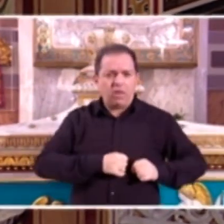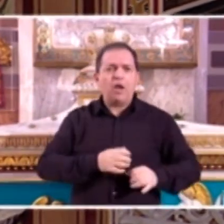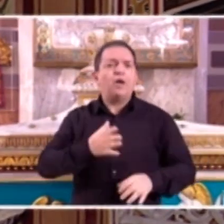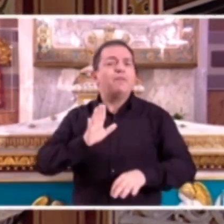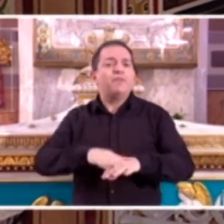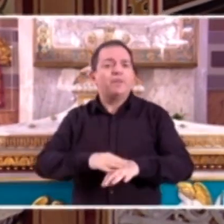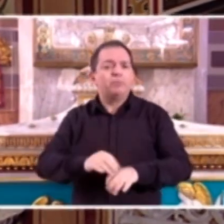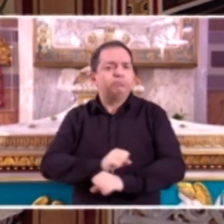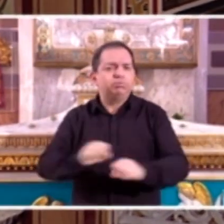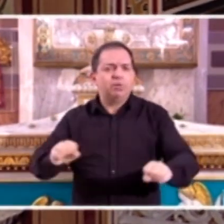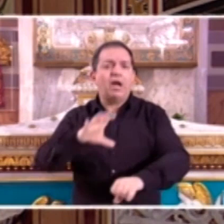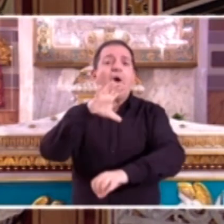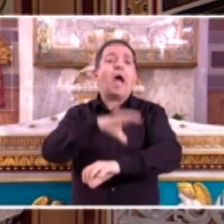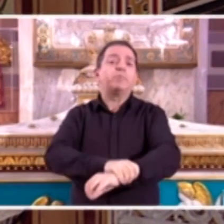αμαρτία,